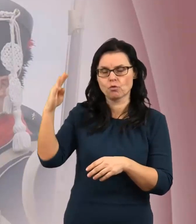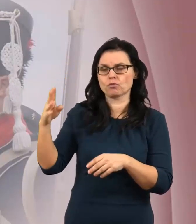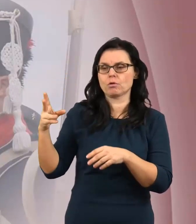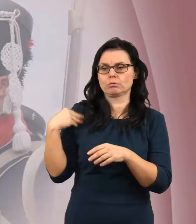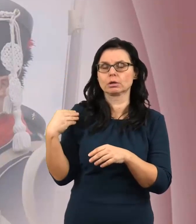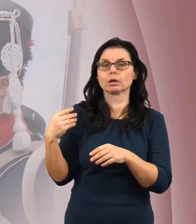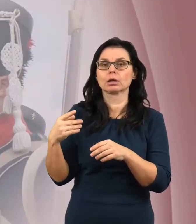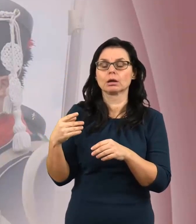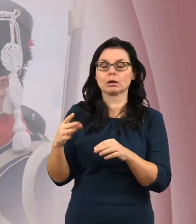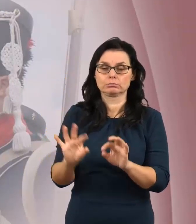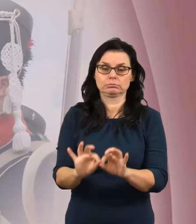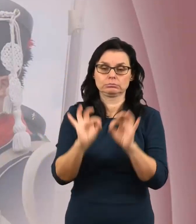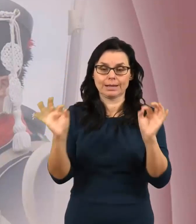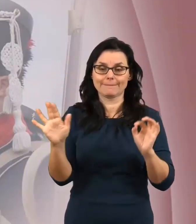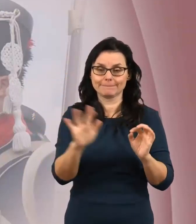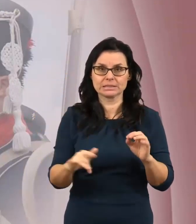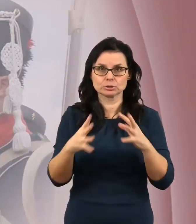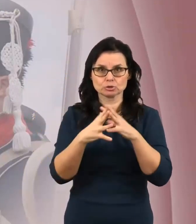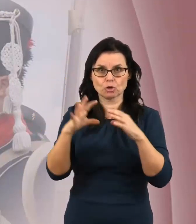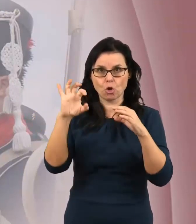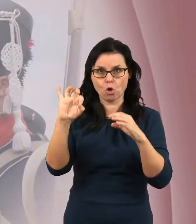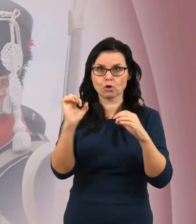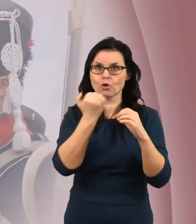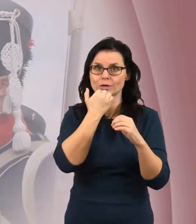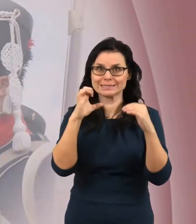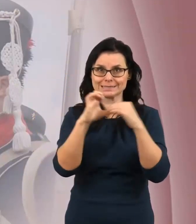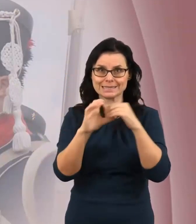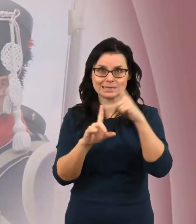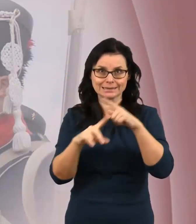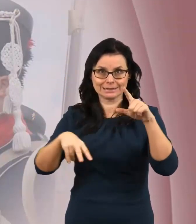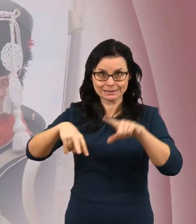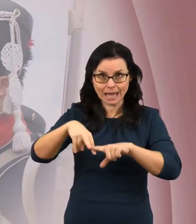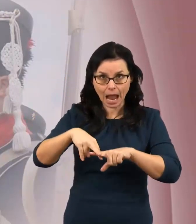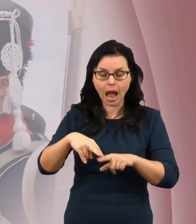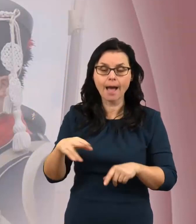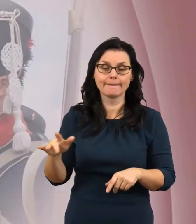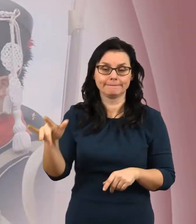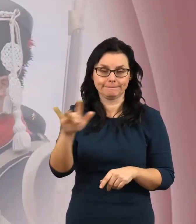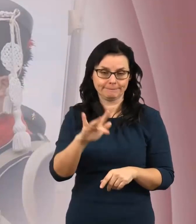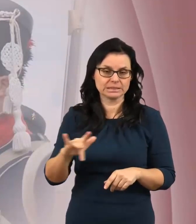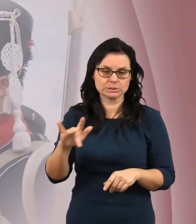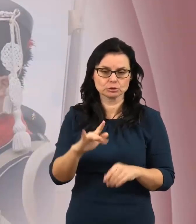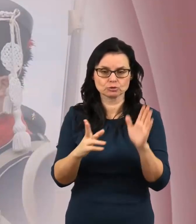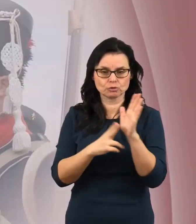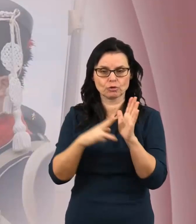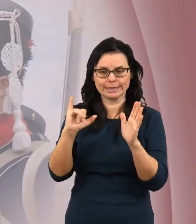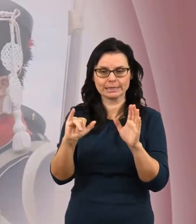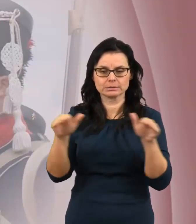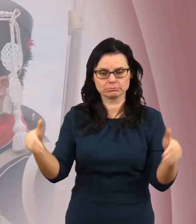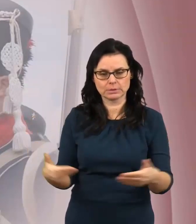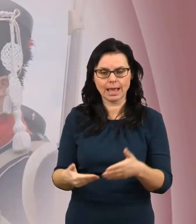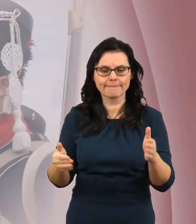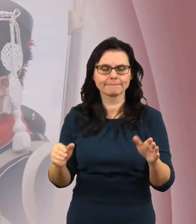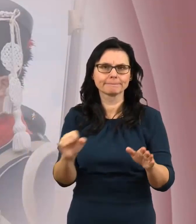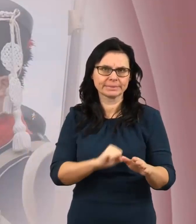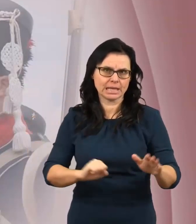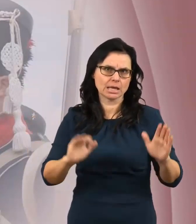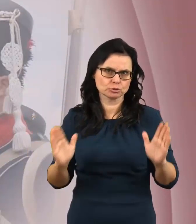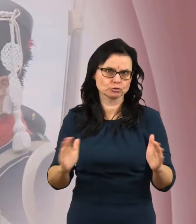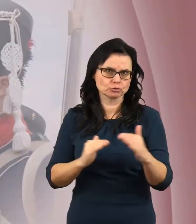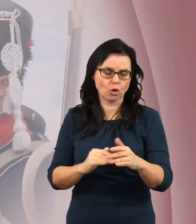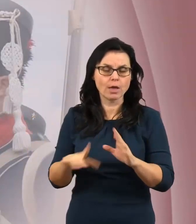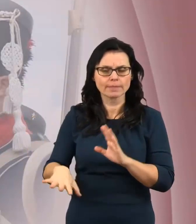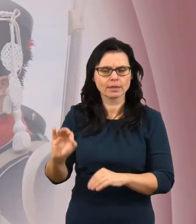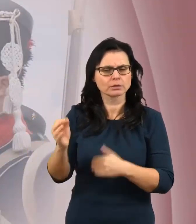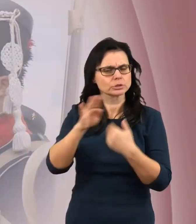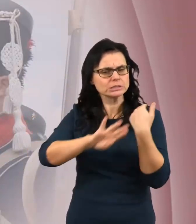Rosetti, což je jedno místo v Nilské déltě, městečko, tak našel zvláštní